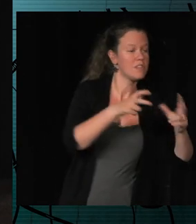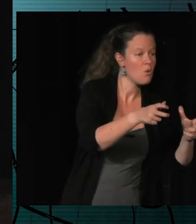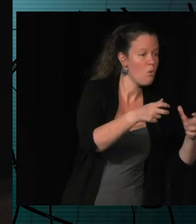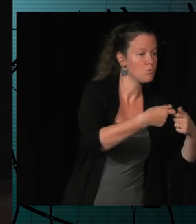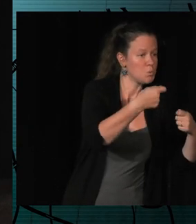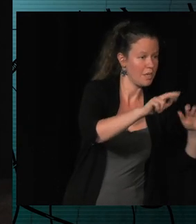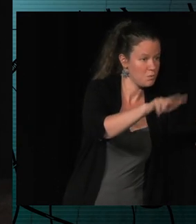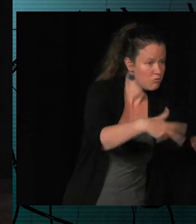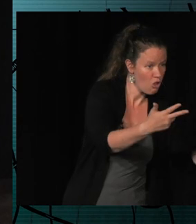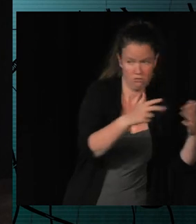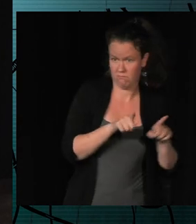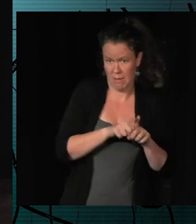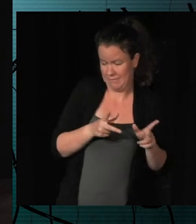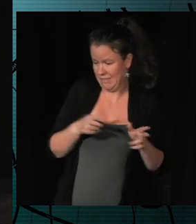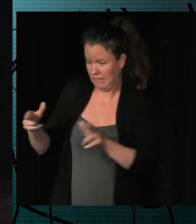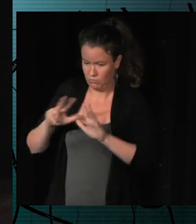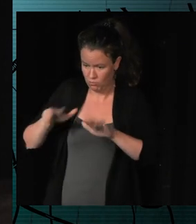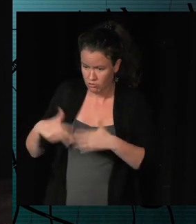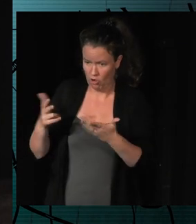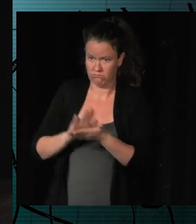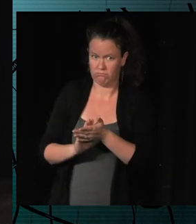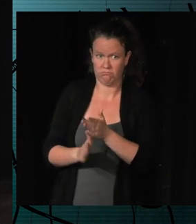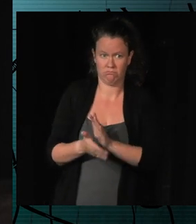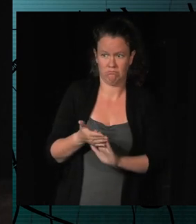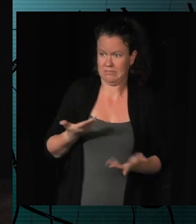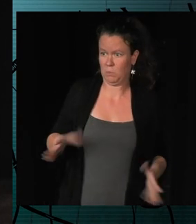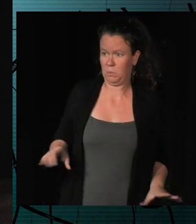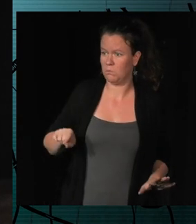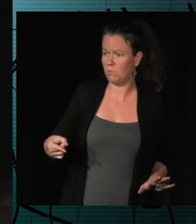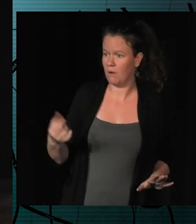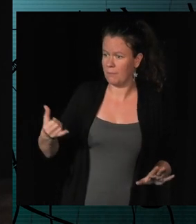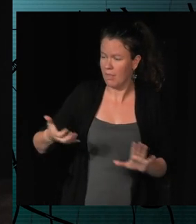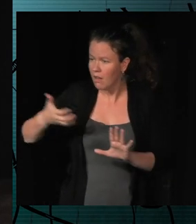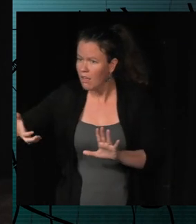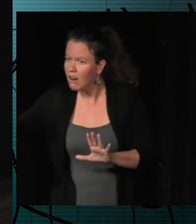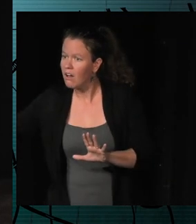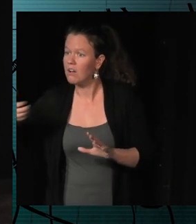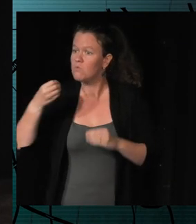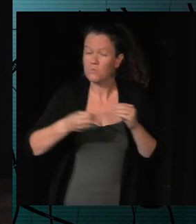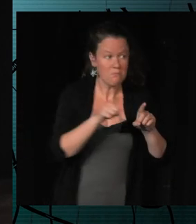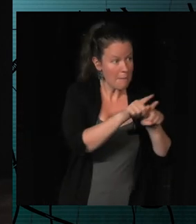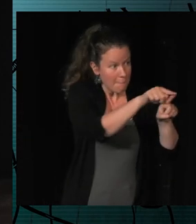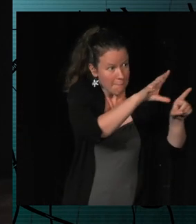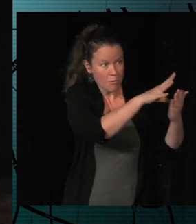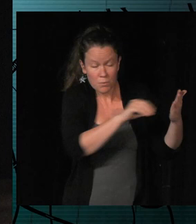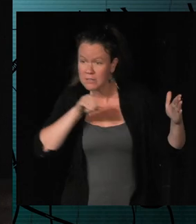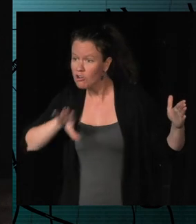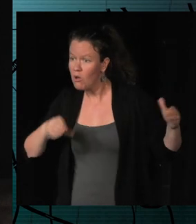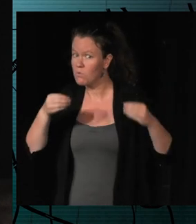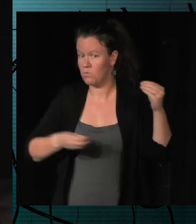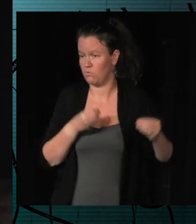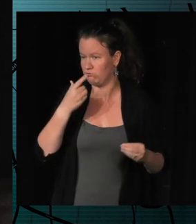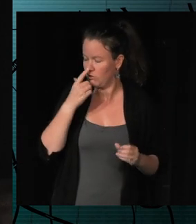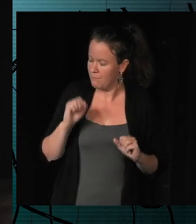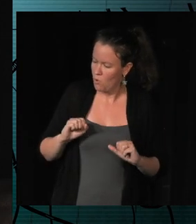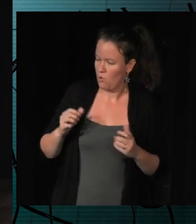narration que ce soit exactement la même que dans le jeu vidéo nous c'est pas mon problème mais mais enfin je trouve qu'il y a il y aurait peut-être moyen de